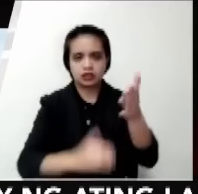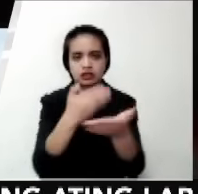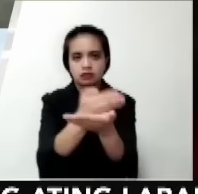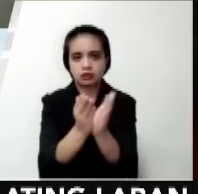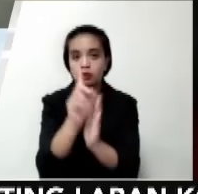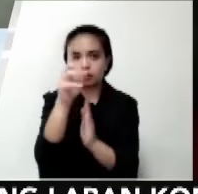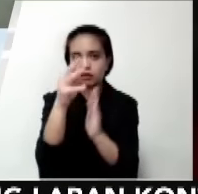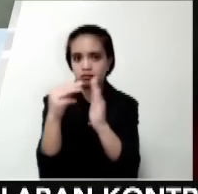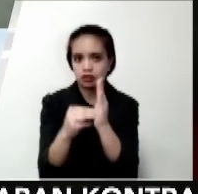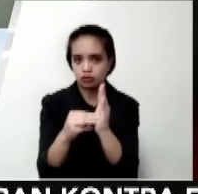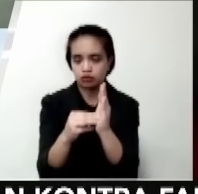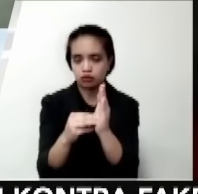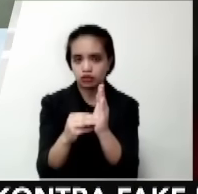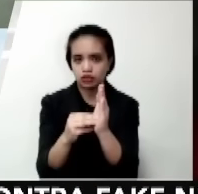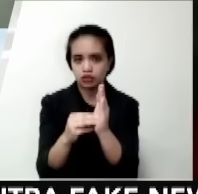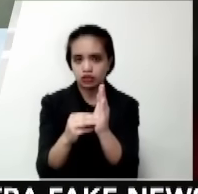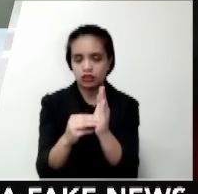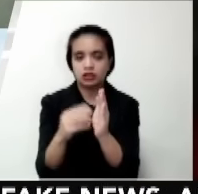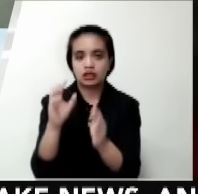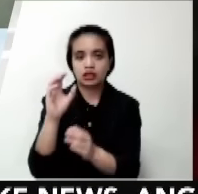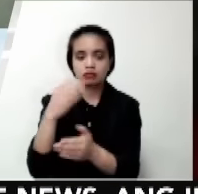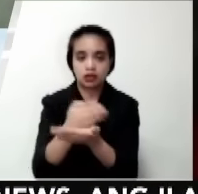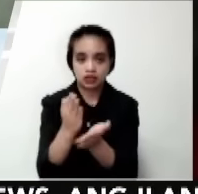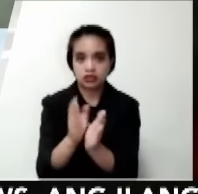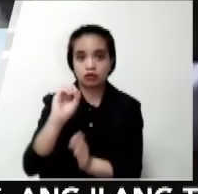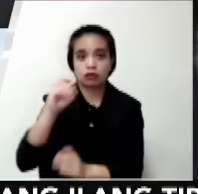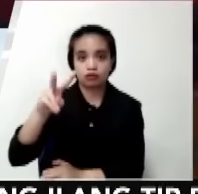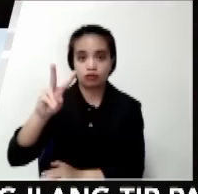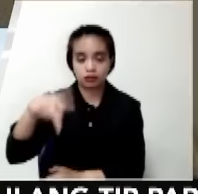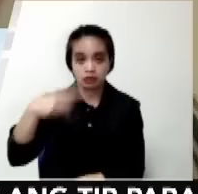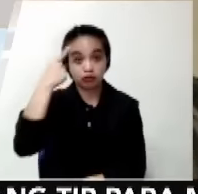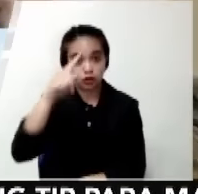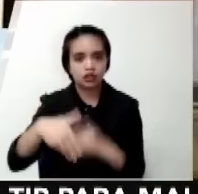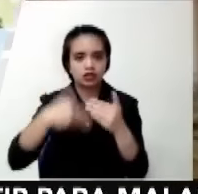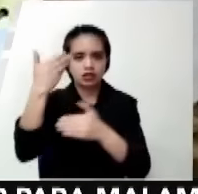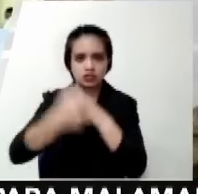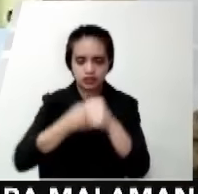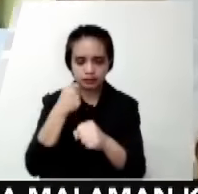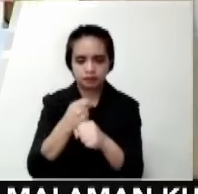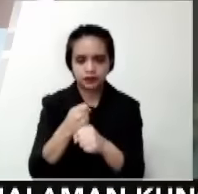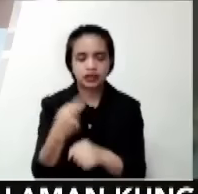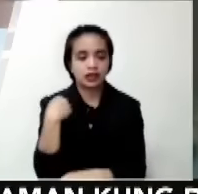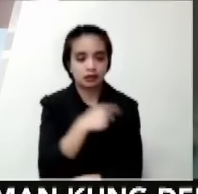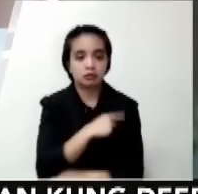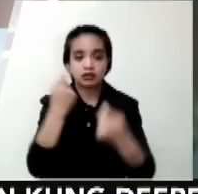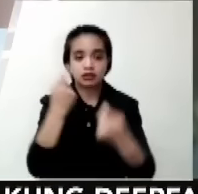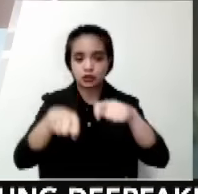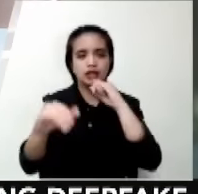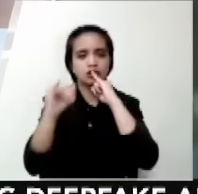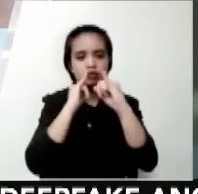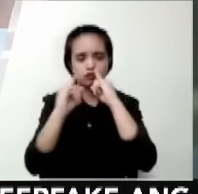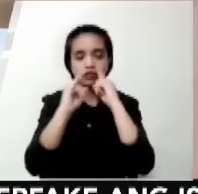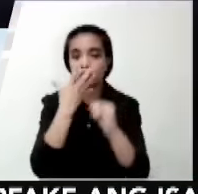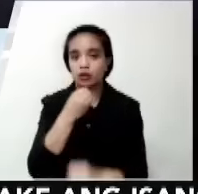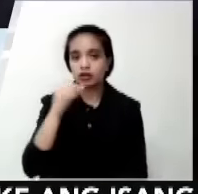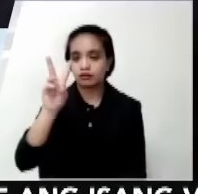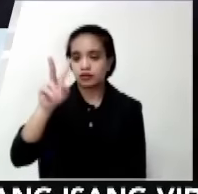ang hinihinging budget ng OVP para sa 2025. Sinusubukan pa naming makuha ang panig ni Vice President